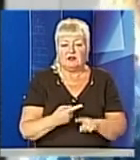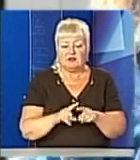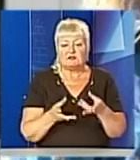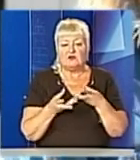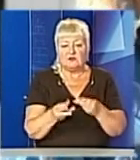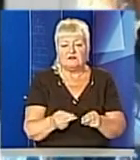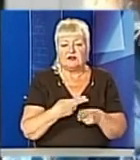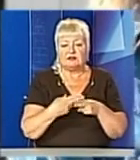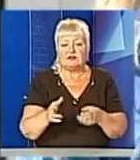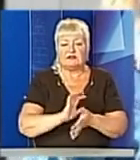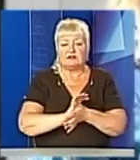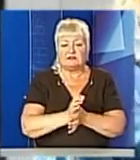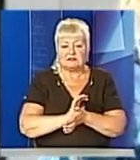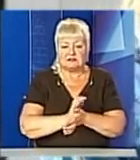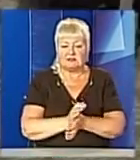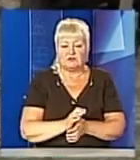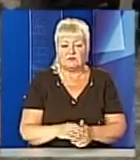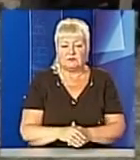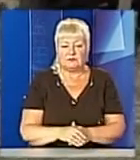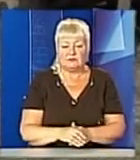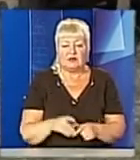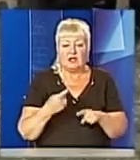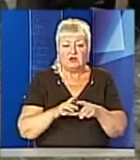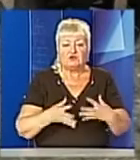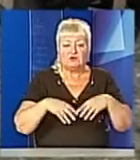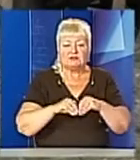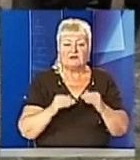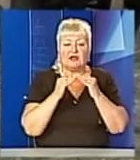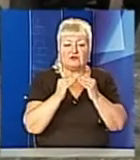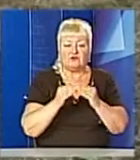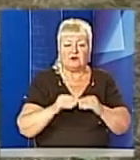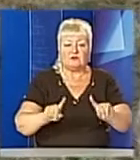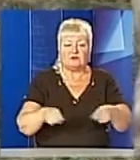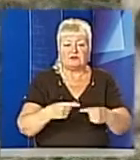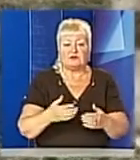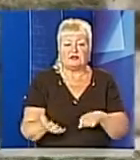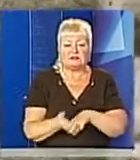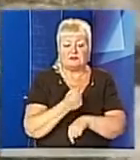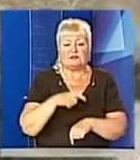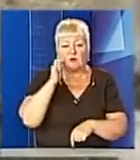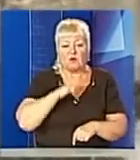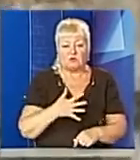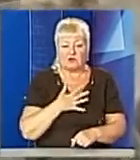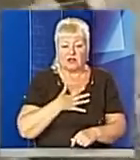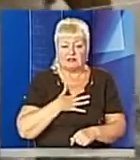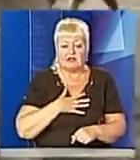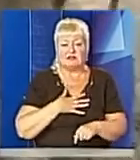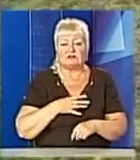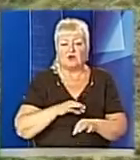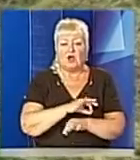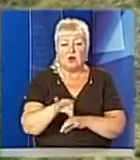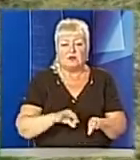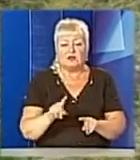на якість сиру, на якість тої продукції. Цю сімейну ферму створили за підтримки українсько-канадського проекту, що реалізовують лише у